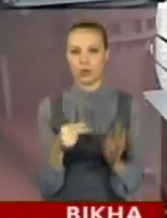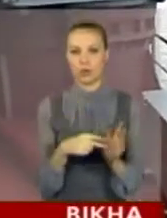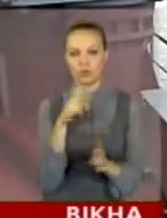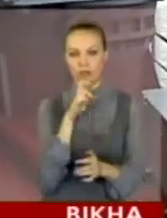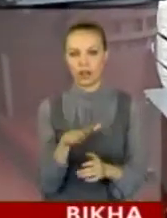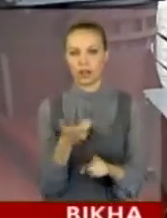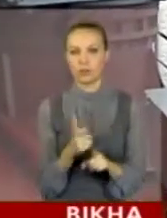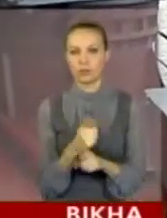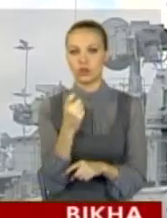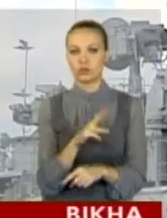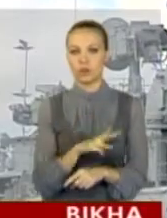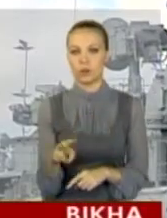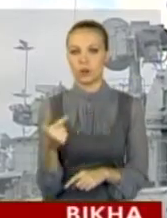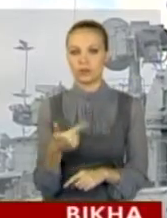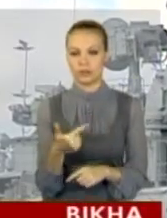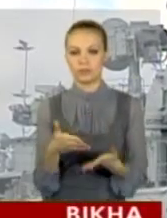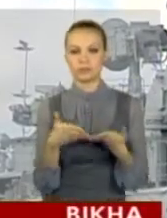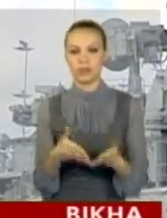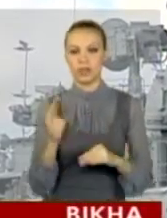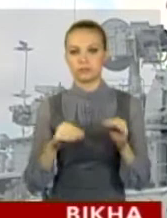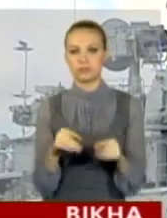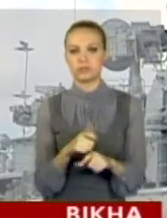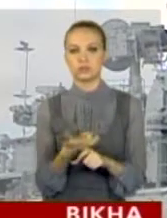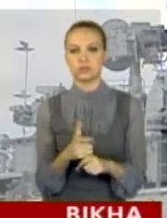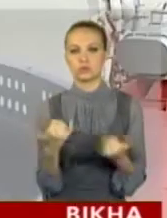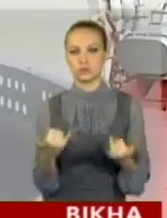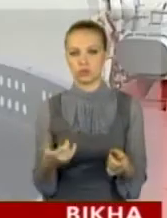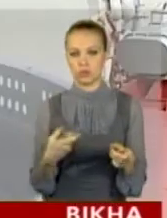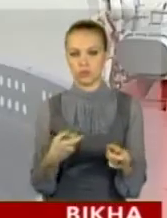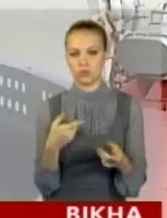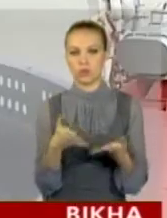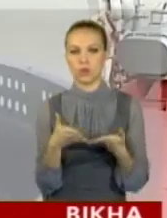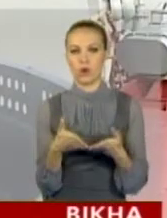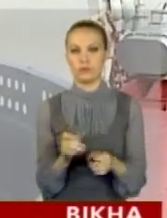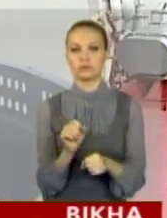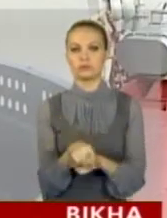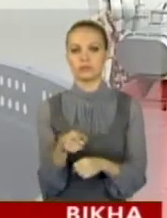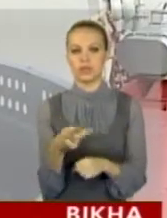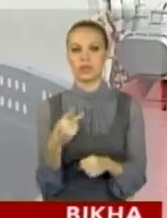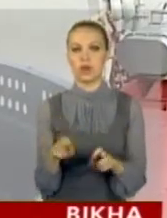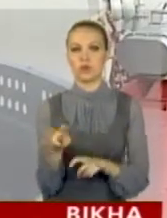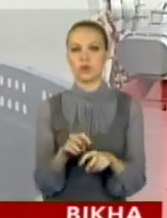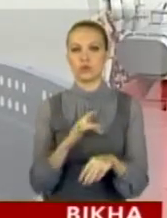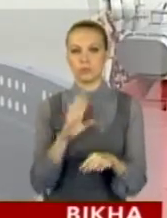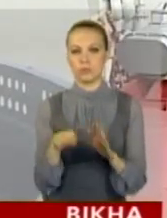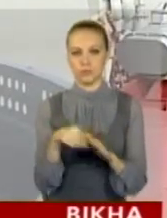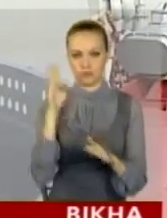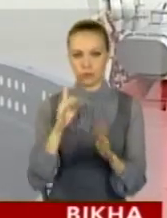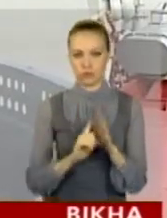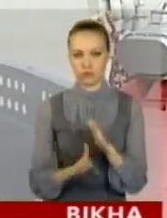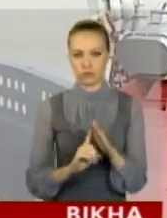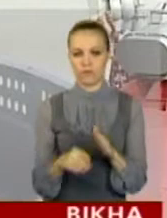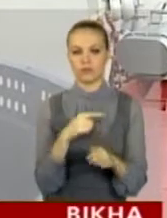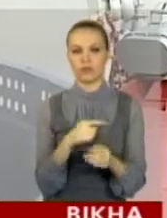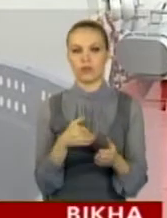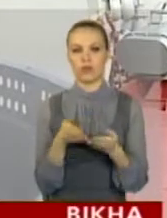понад 100 мільйонів гривень. Фрегат оснастили сучасною зброєю. Корабель призначений для пошуку та знищення підводних човнів, ведення бою з надводними